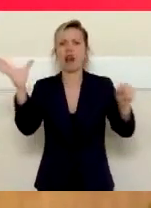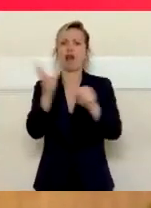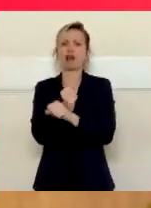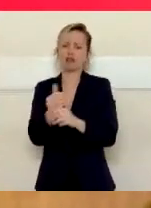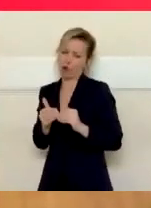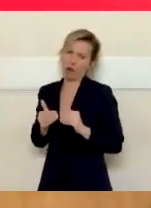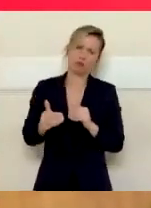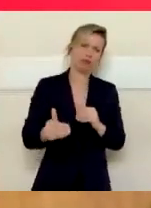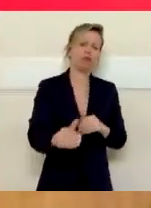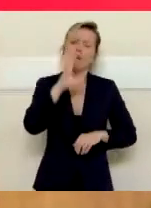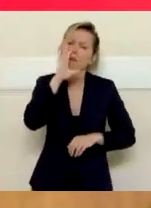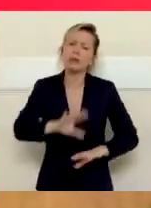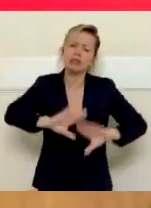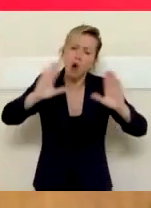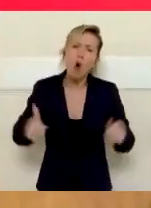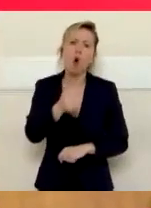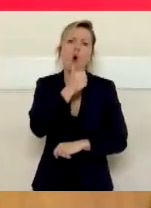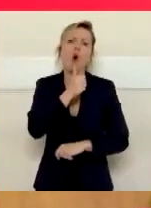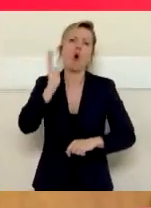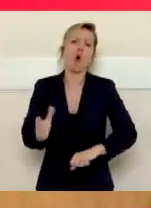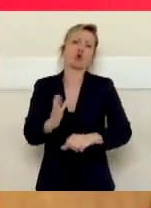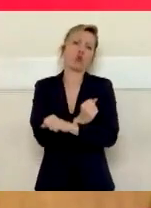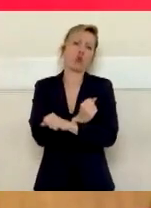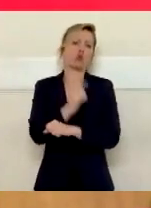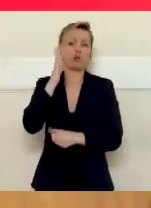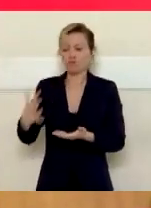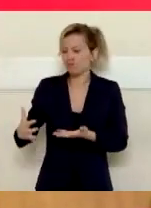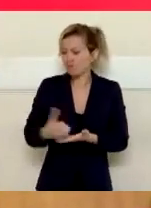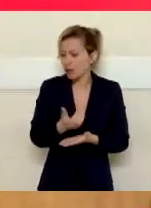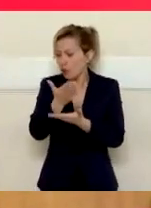δηλαδή να κάνουμε ό,τι περνάει από το χέρι μας μέσα στα πλαίσια των δημοσιονομικών δυνατοτήτων της χώρας.